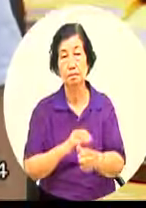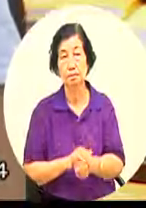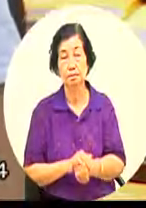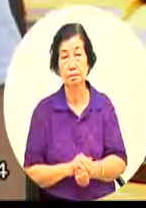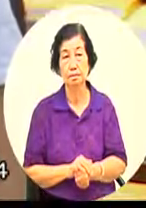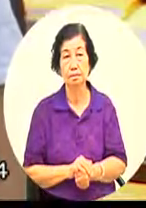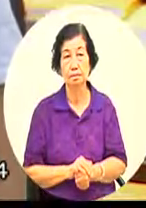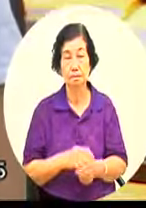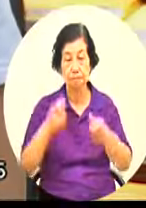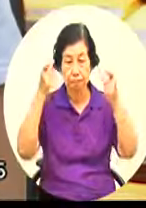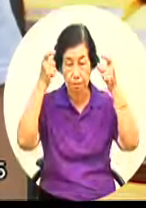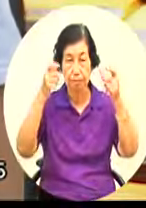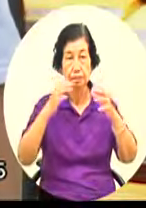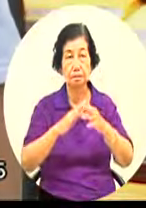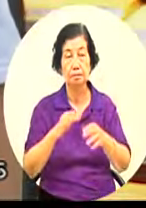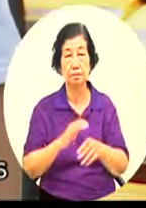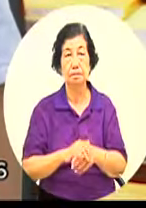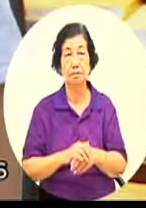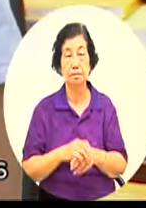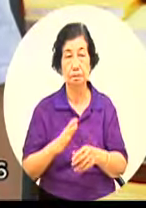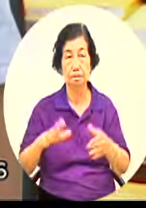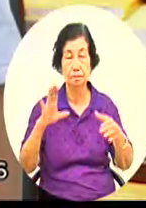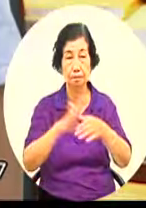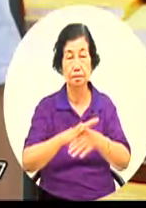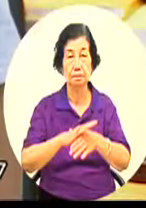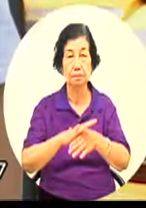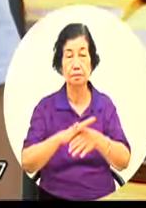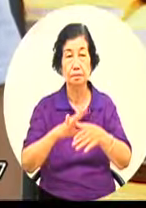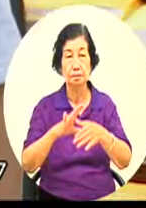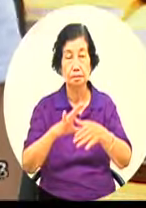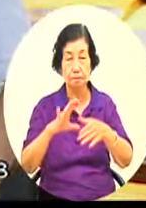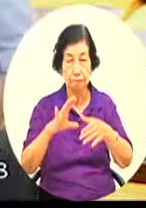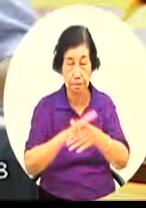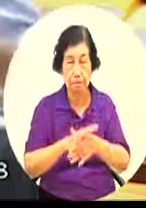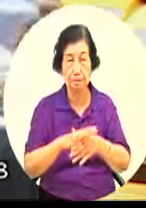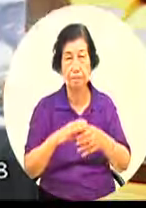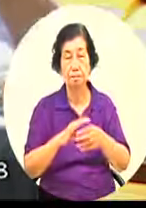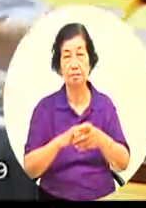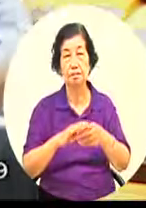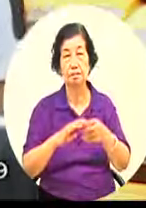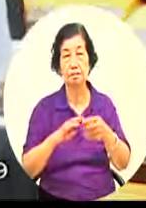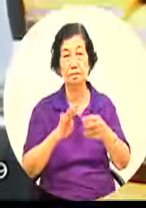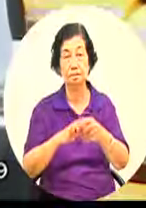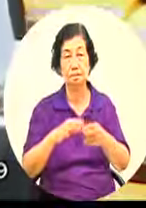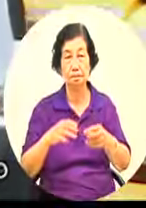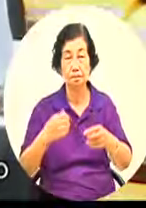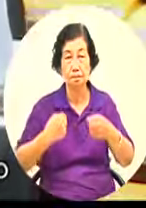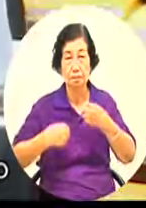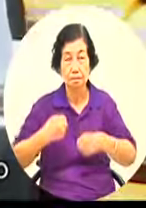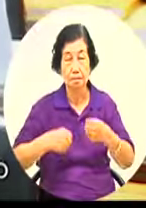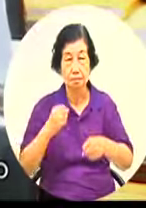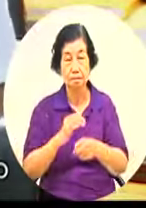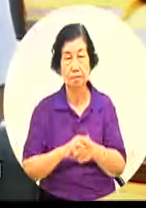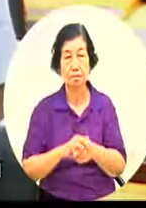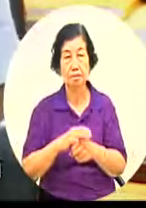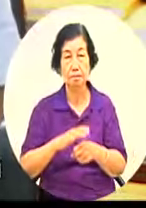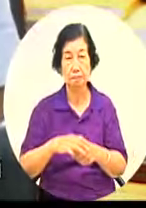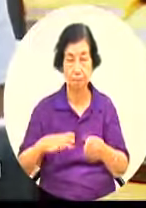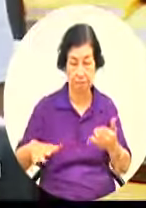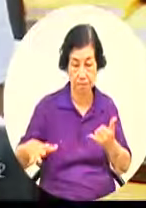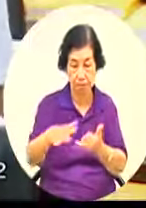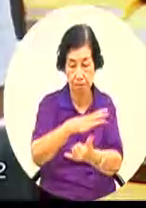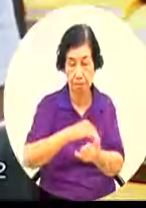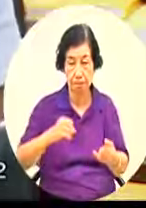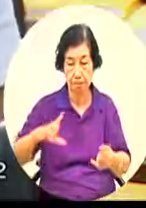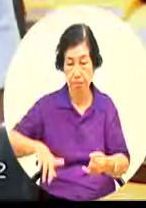有一个很好的资产，那就是文藻。文藻是一个全国，我想是屈